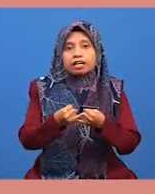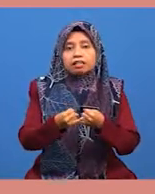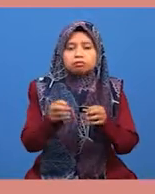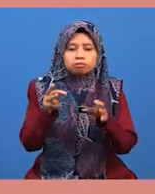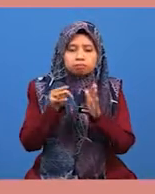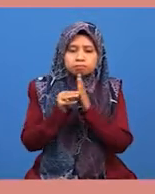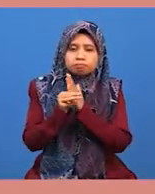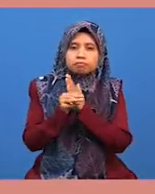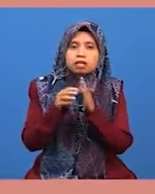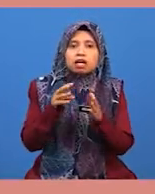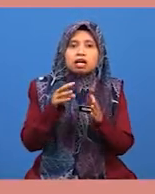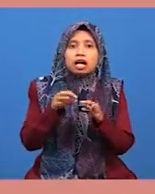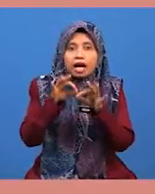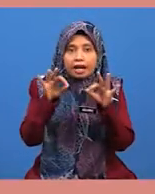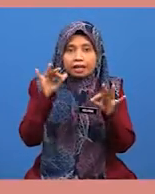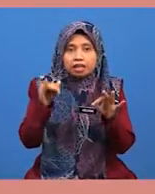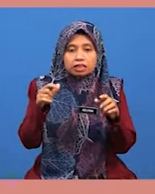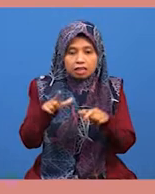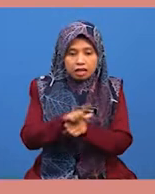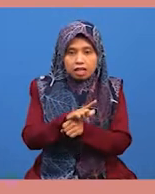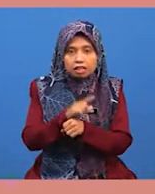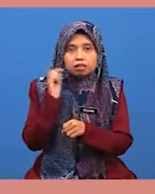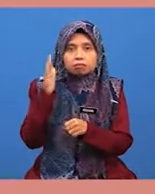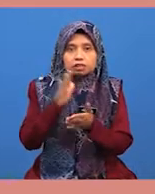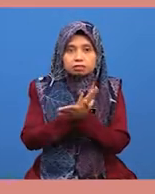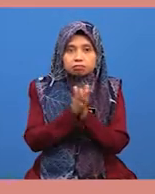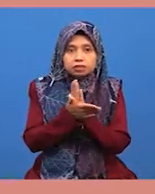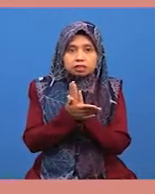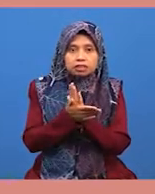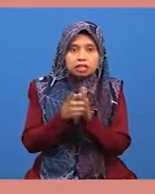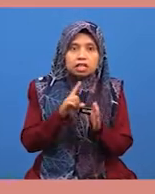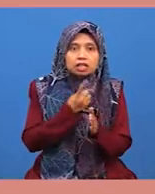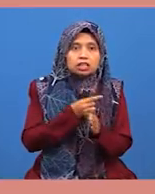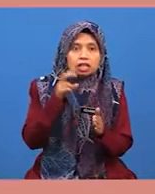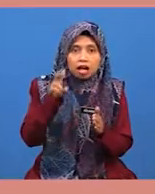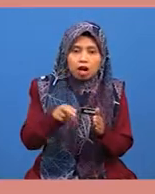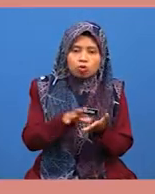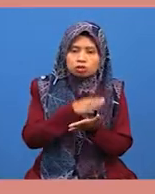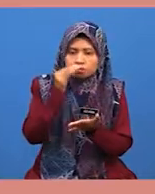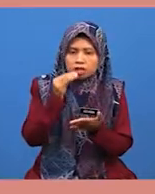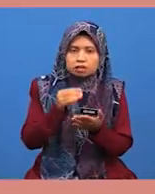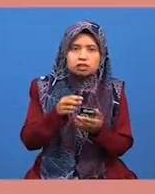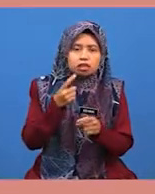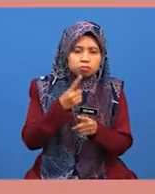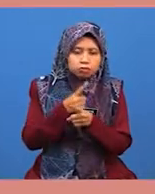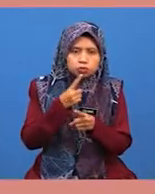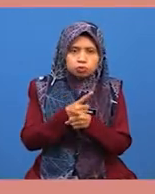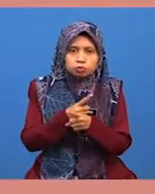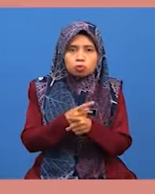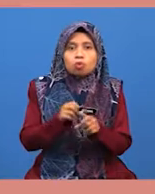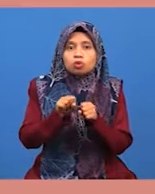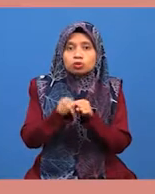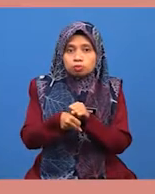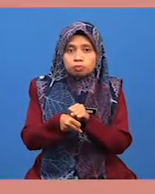Maka, ayat yang lengkap akan menjadi kita harus belajar bersungguh-sungguh